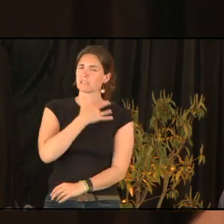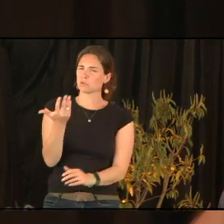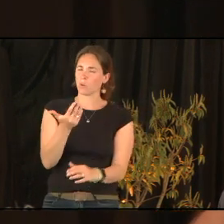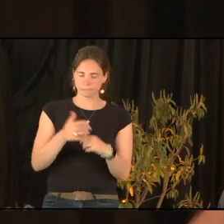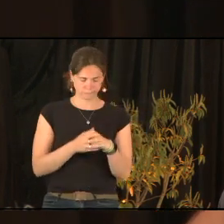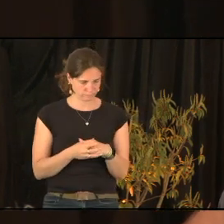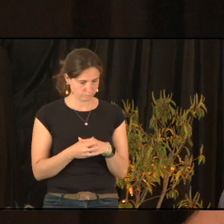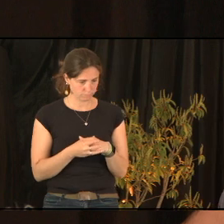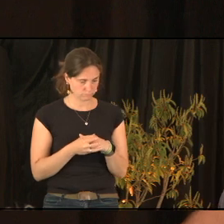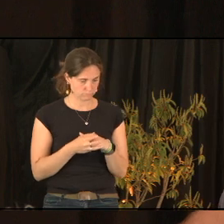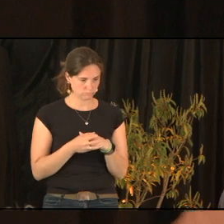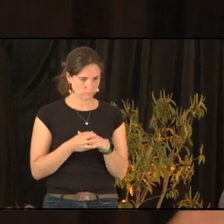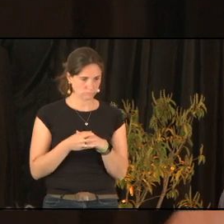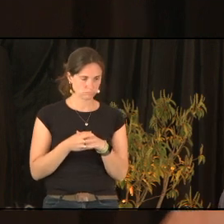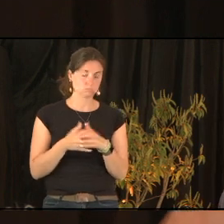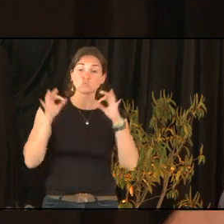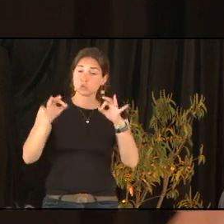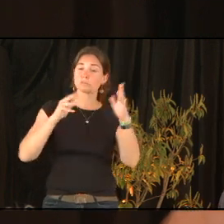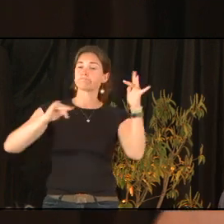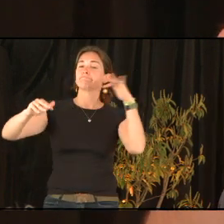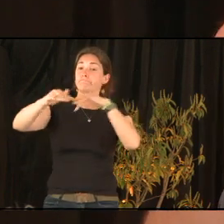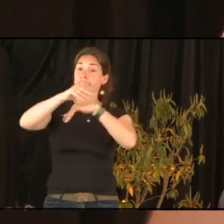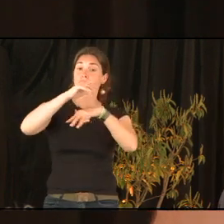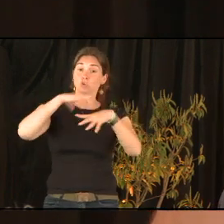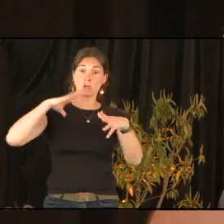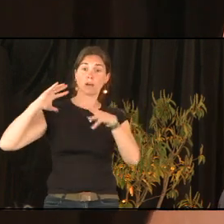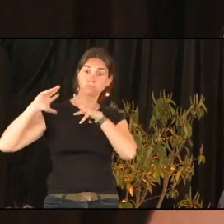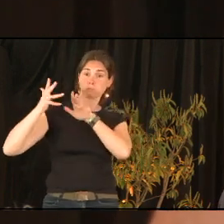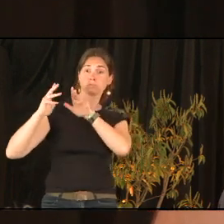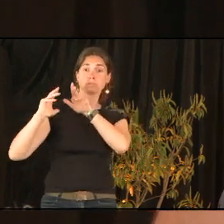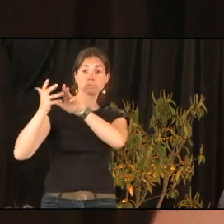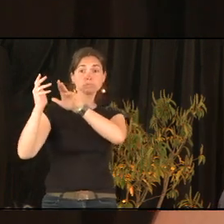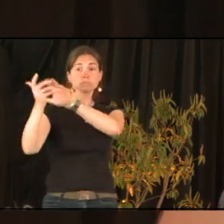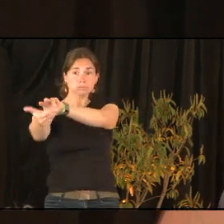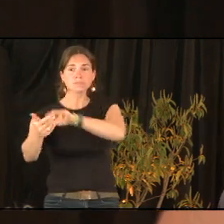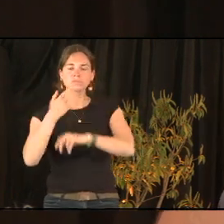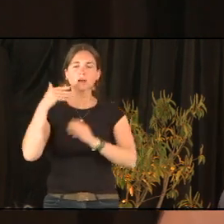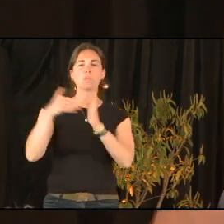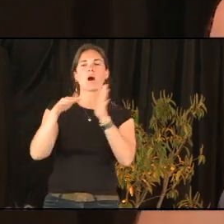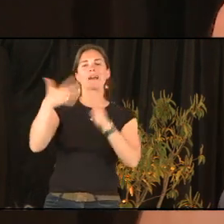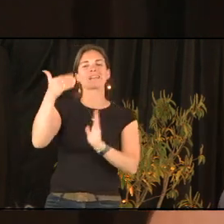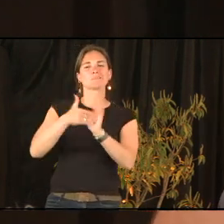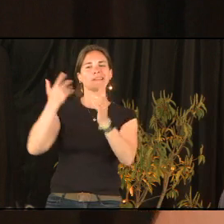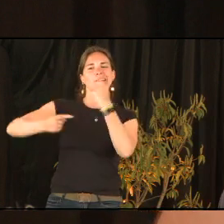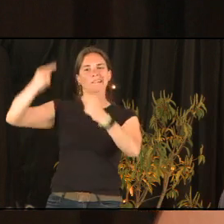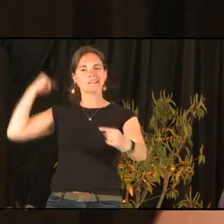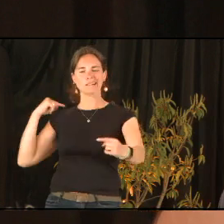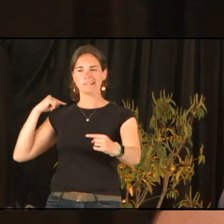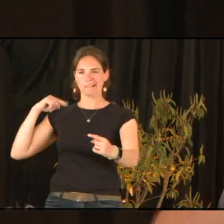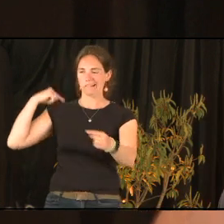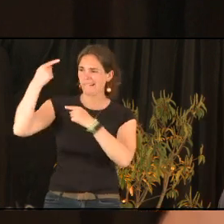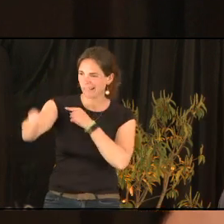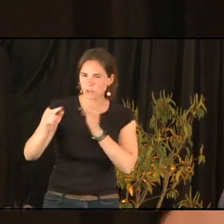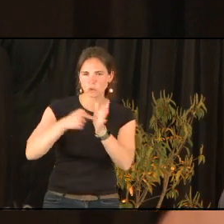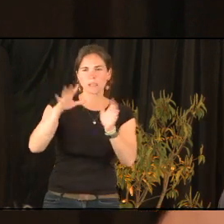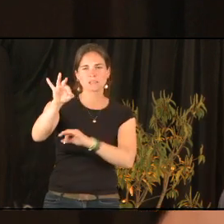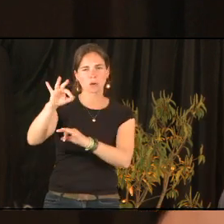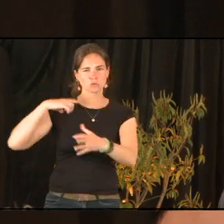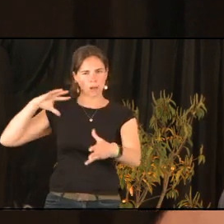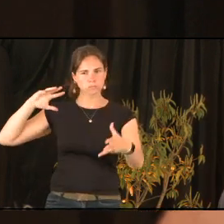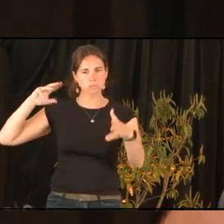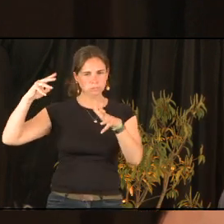que, en effet, le paysage avait changé entre moins 15 000 et 2050, mais surtout qu'on